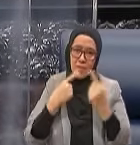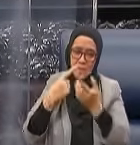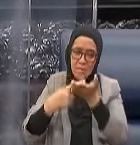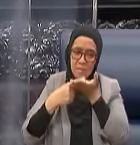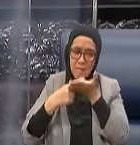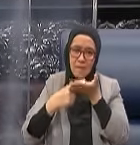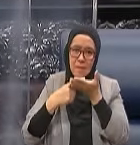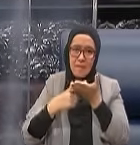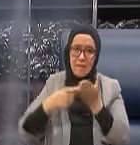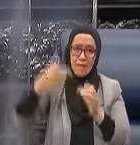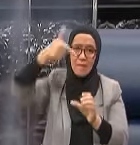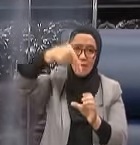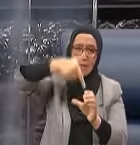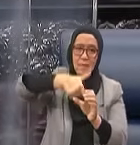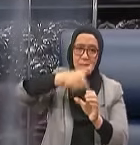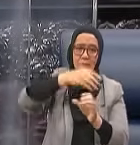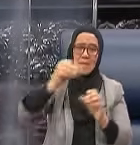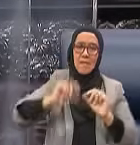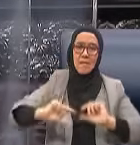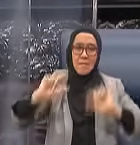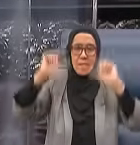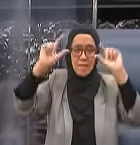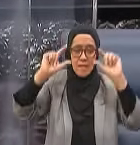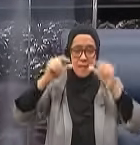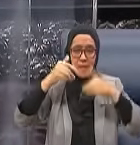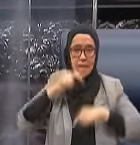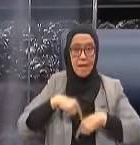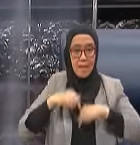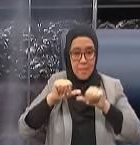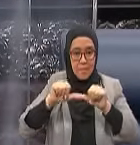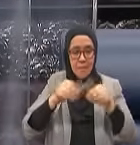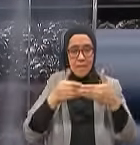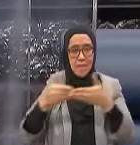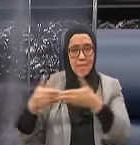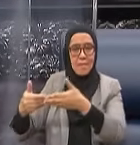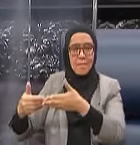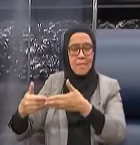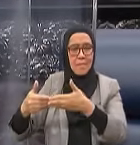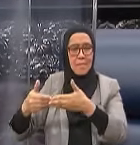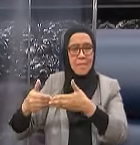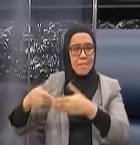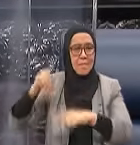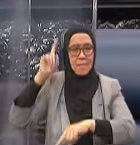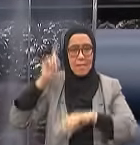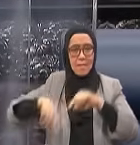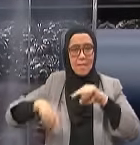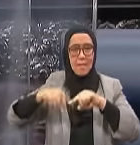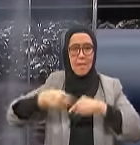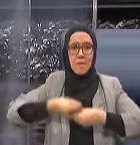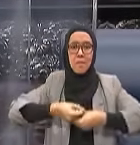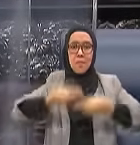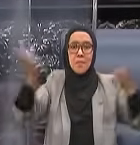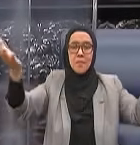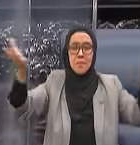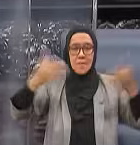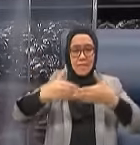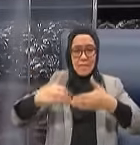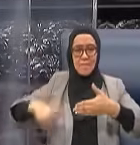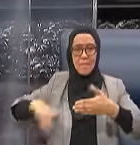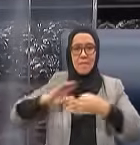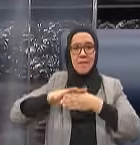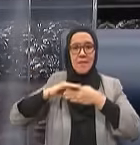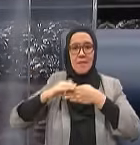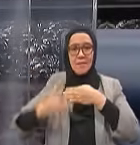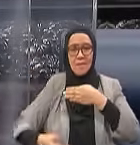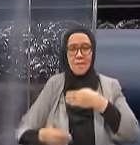masih berusaha dan tidak boleh dihibahkan sebelum lagi selesai dalam hal yang sama bisa